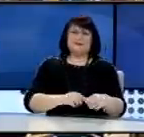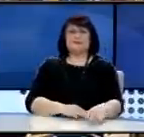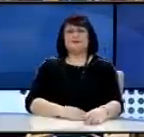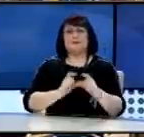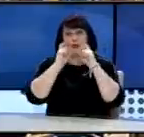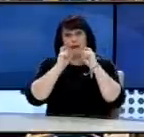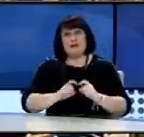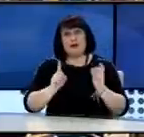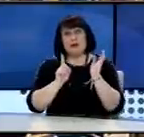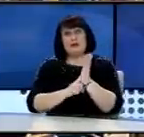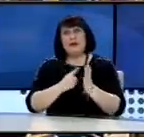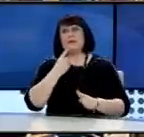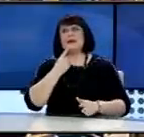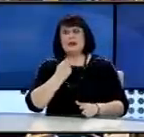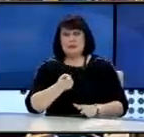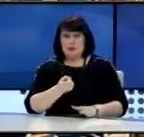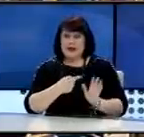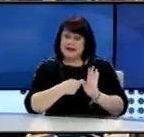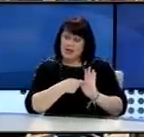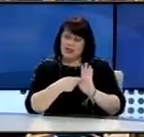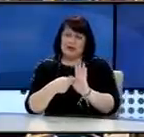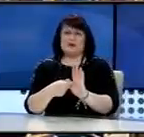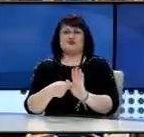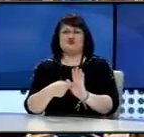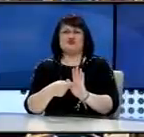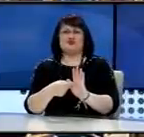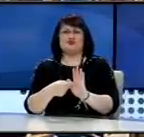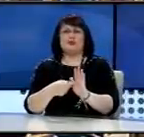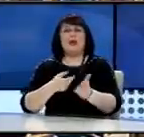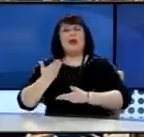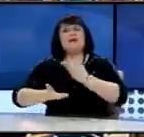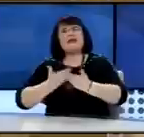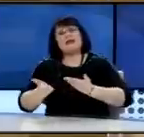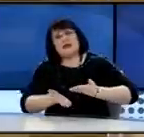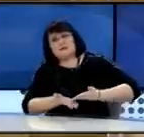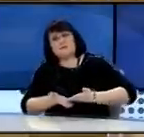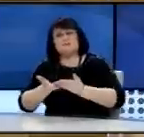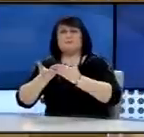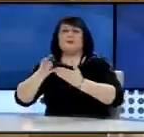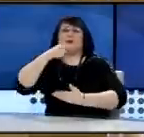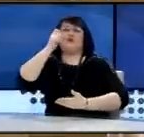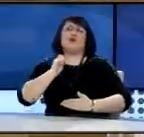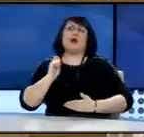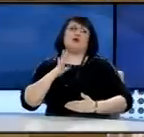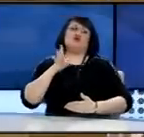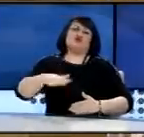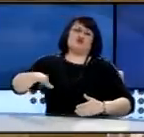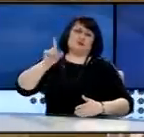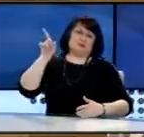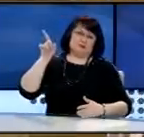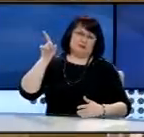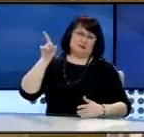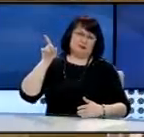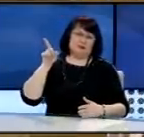Οφείλουμε να εκφράσουμε την αμέριστη αλληλεγγύη και συμπαράστασή μας στον Ουκρανικό λαό,